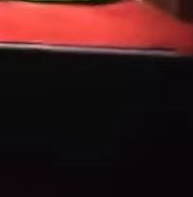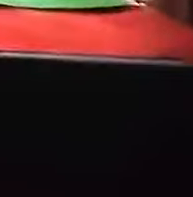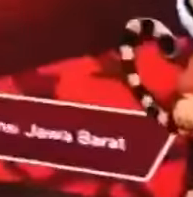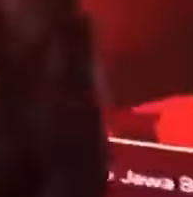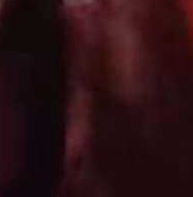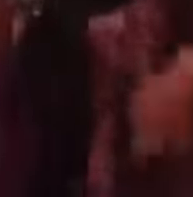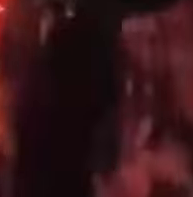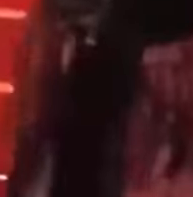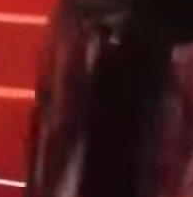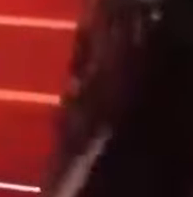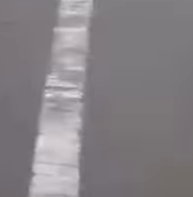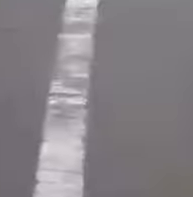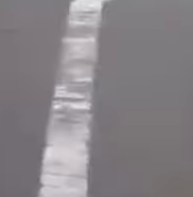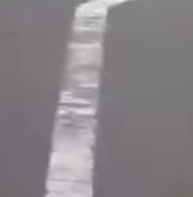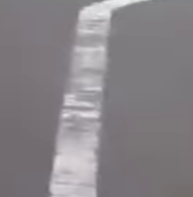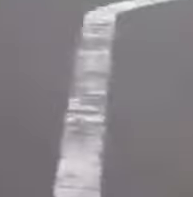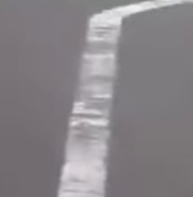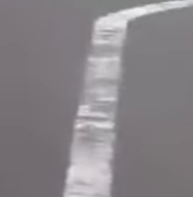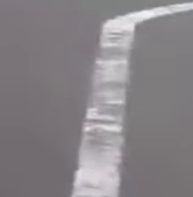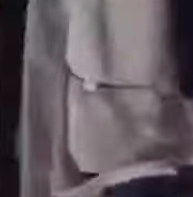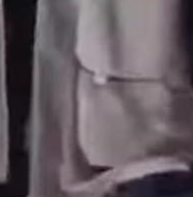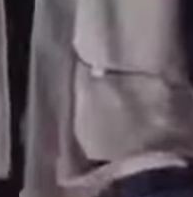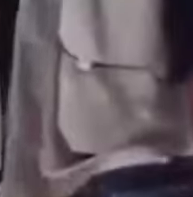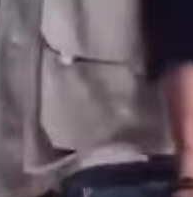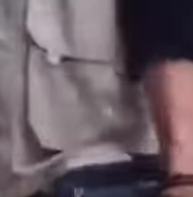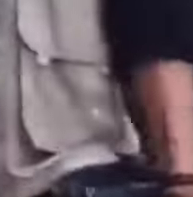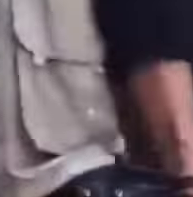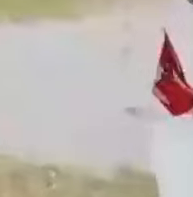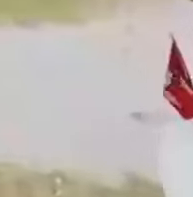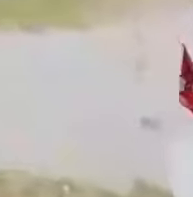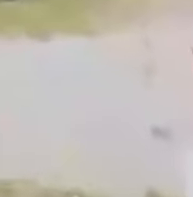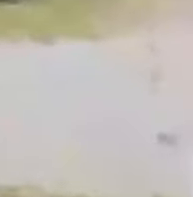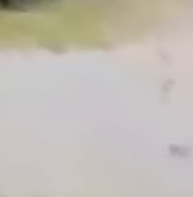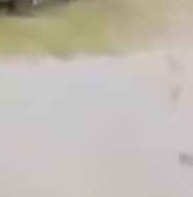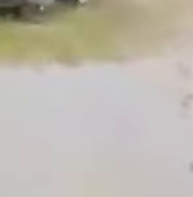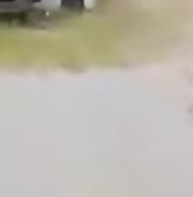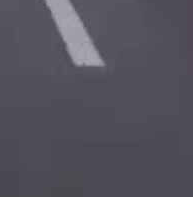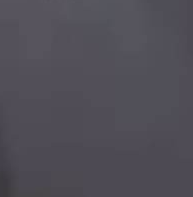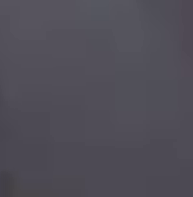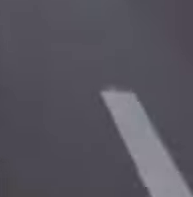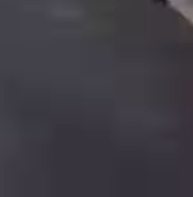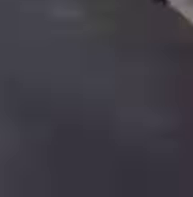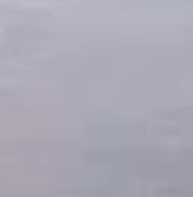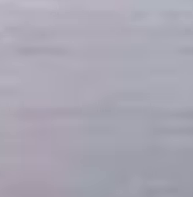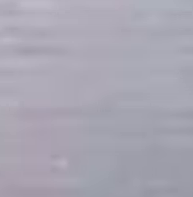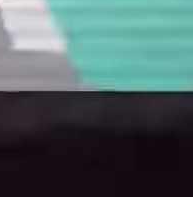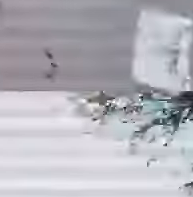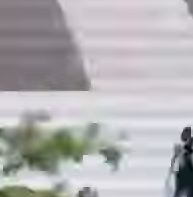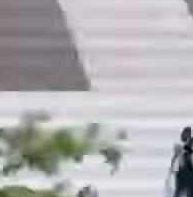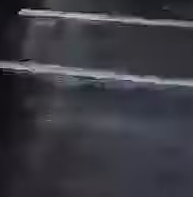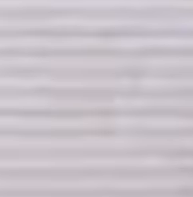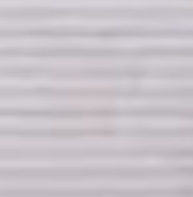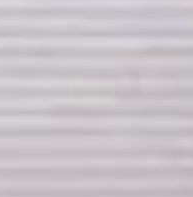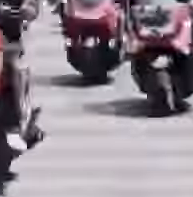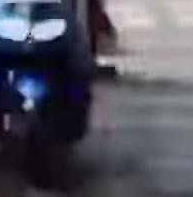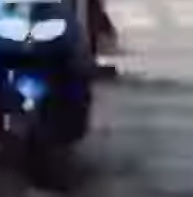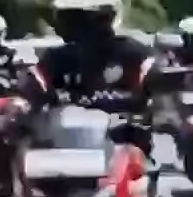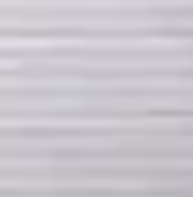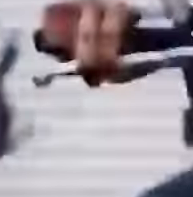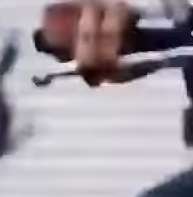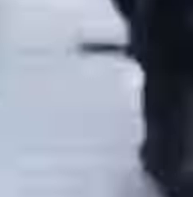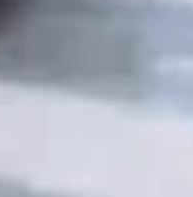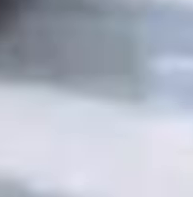khas Jawa Barat. Touring Demokrasi Road 27 November 2024 diselenggarakan pada tanggal 3 November hingga